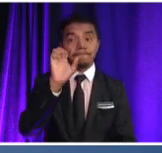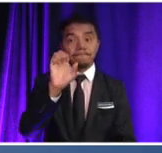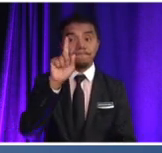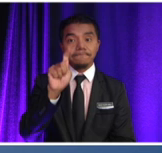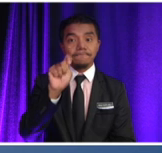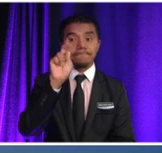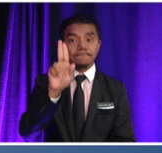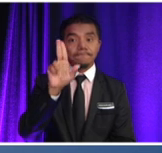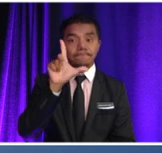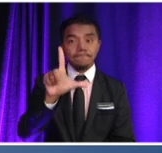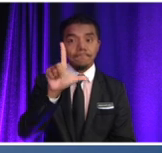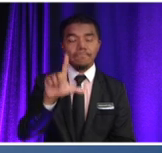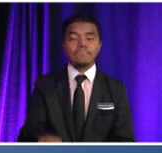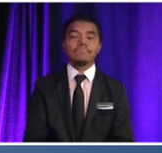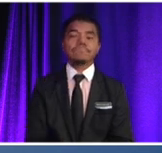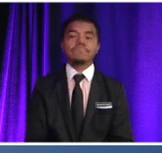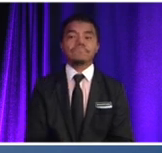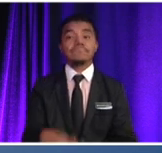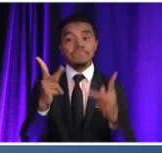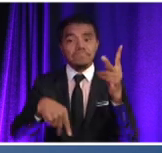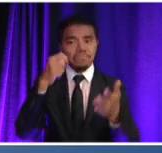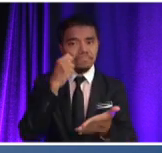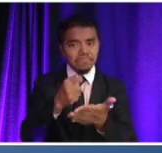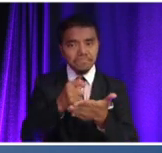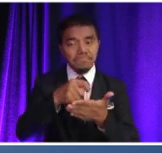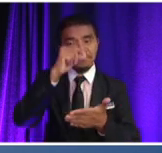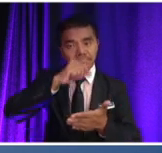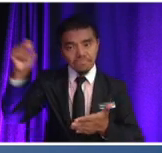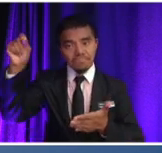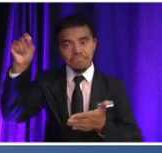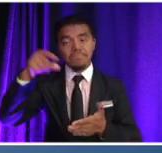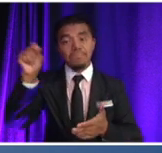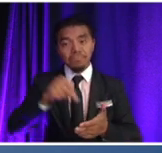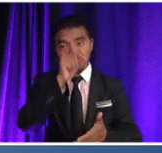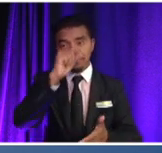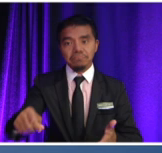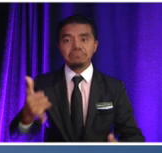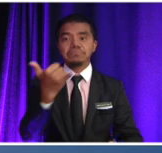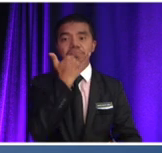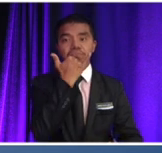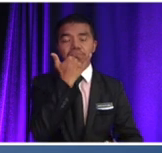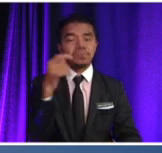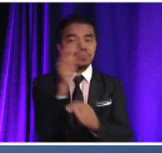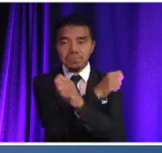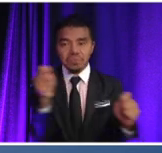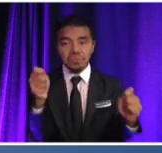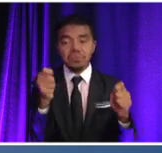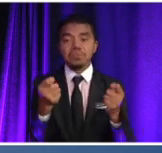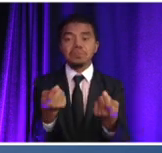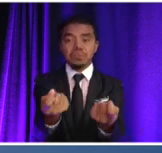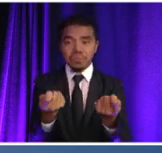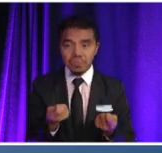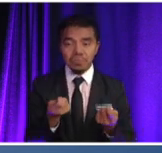betul maka tidak diterima kalau gunakan tanda tidak ada markas perkataan betul